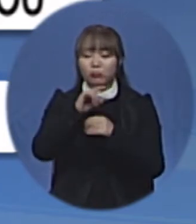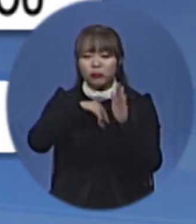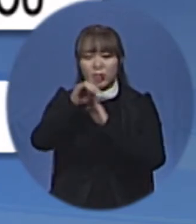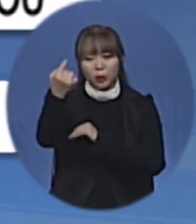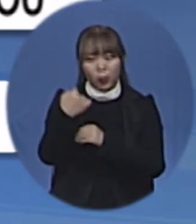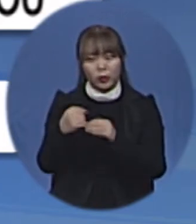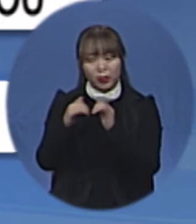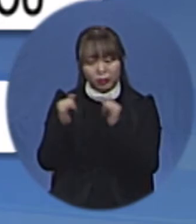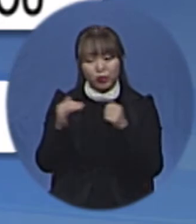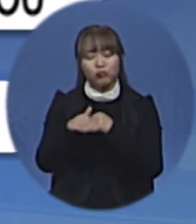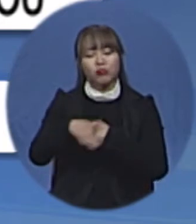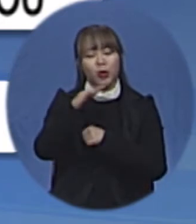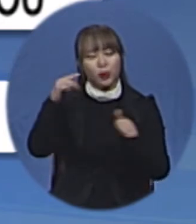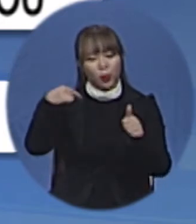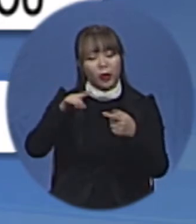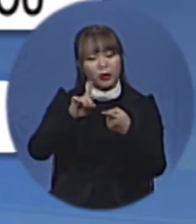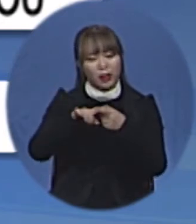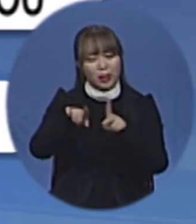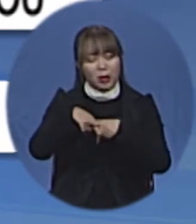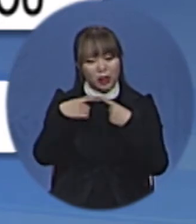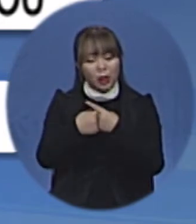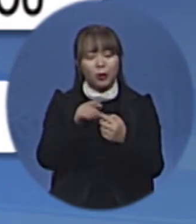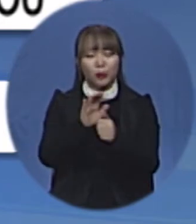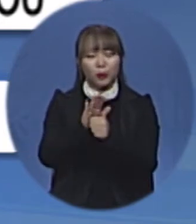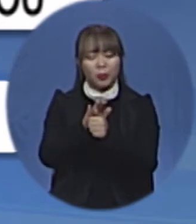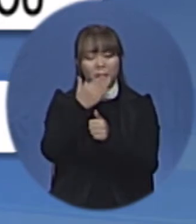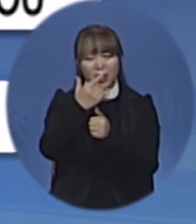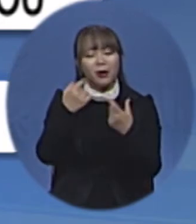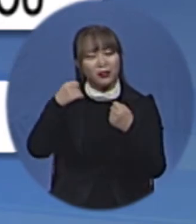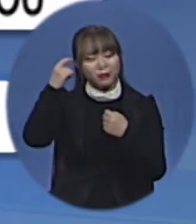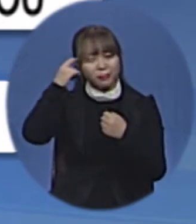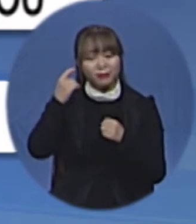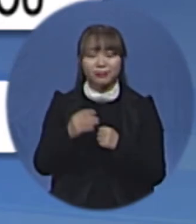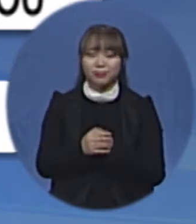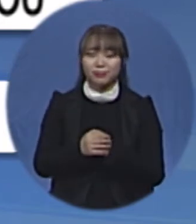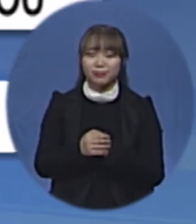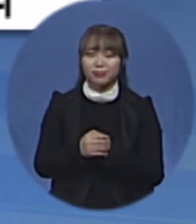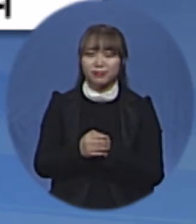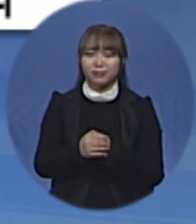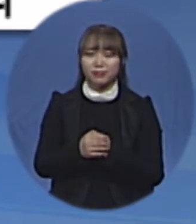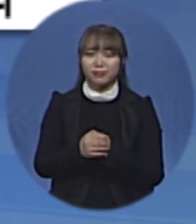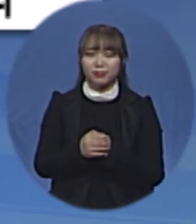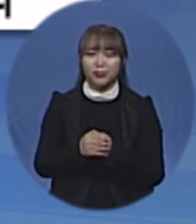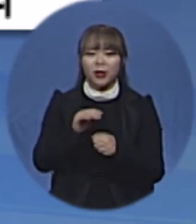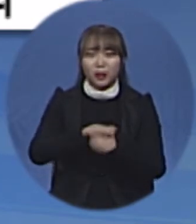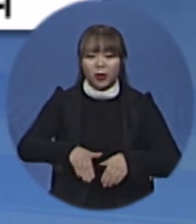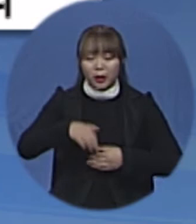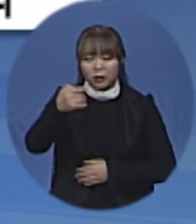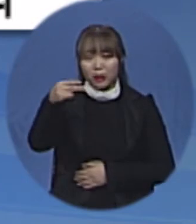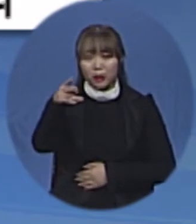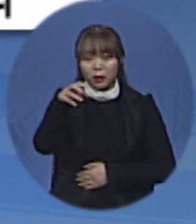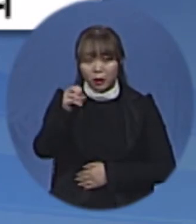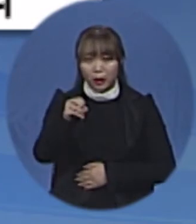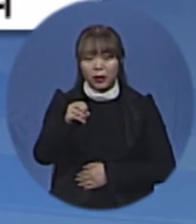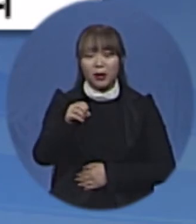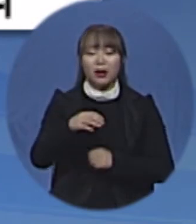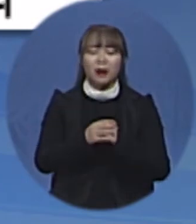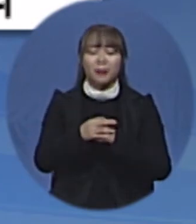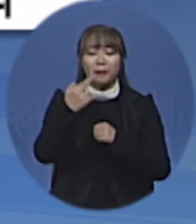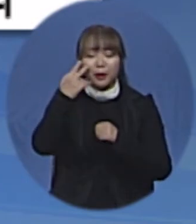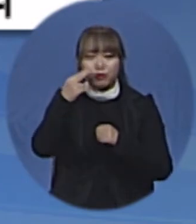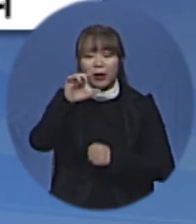학생들이 우리나라 교육에 대한 이해를 높일 수 있을 것이라고 말했습니다. 경남 의령군이 미국